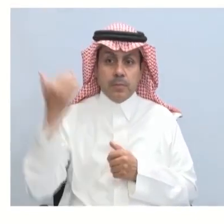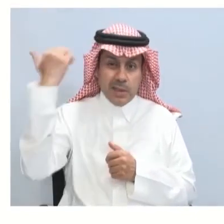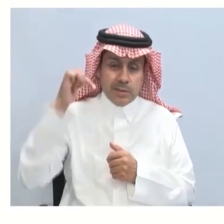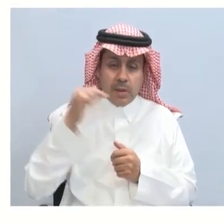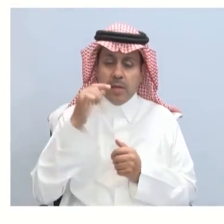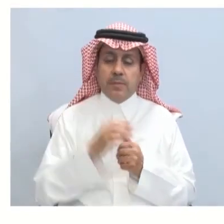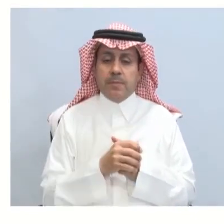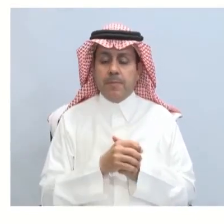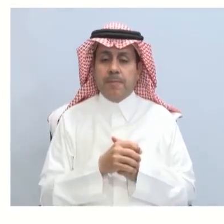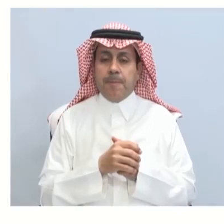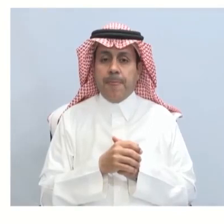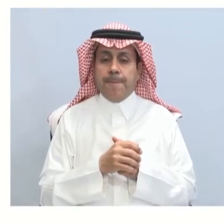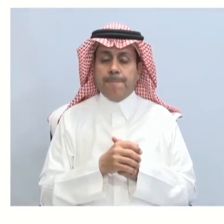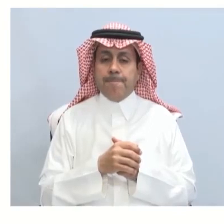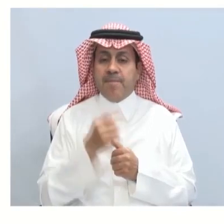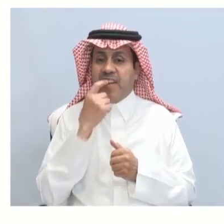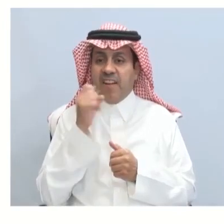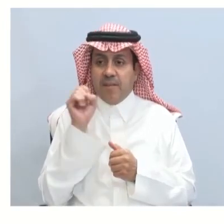الاصابه وفي